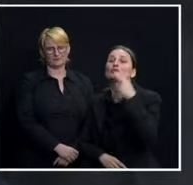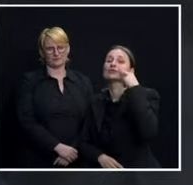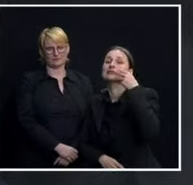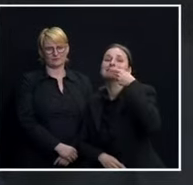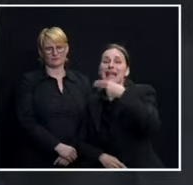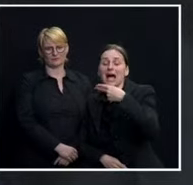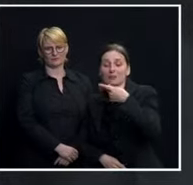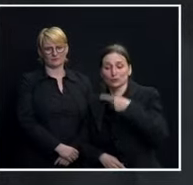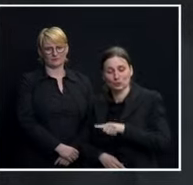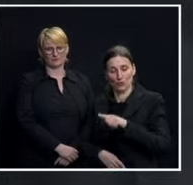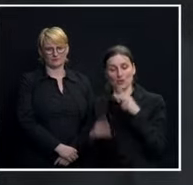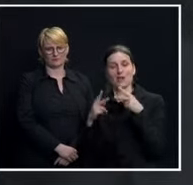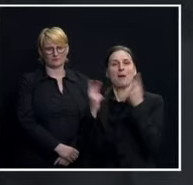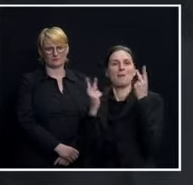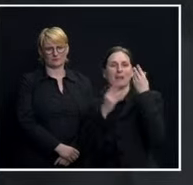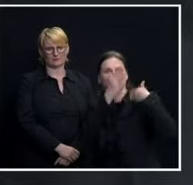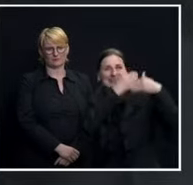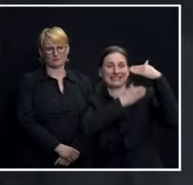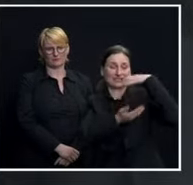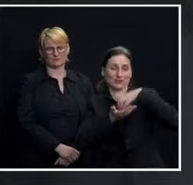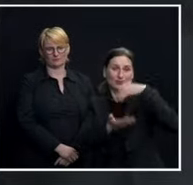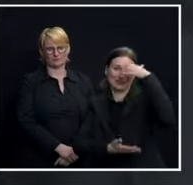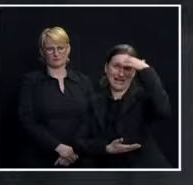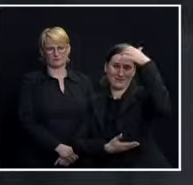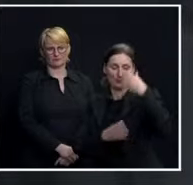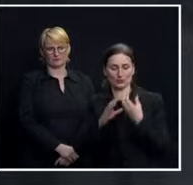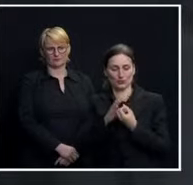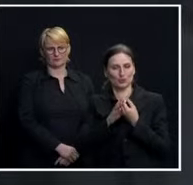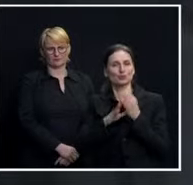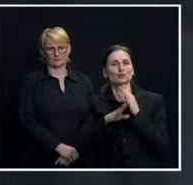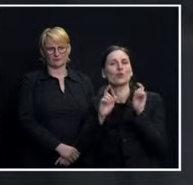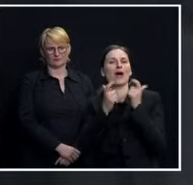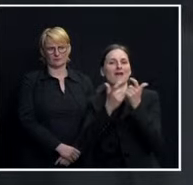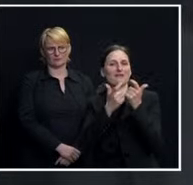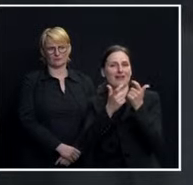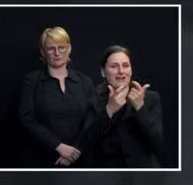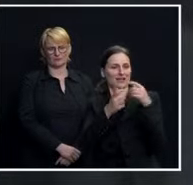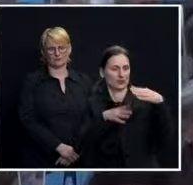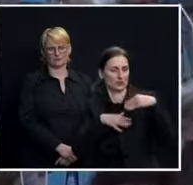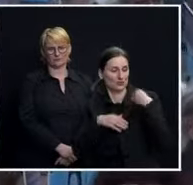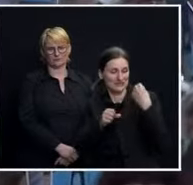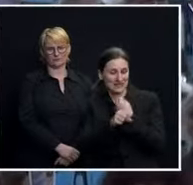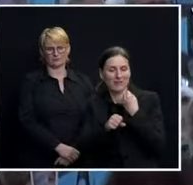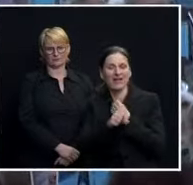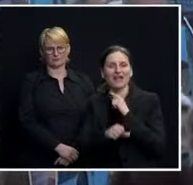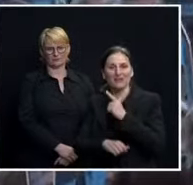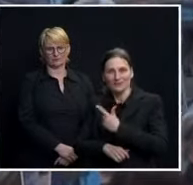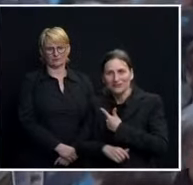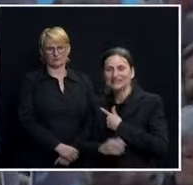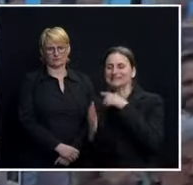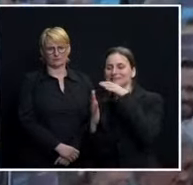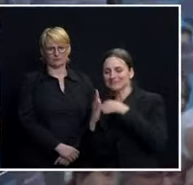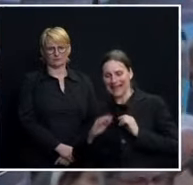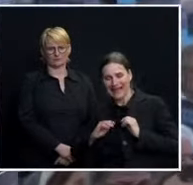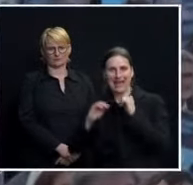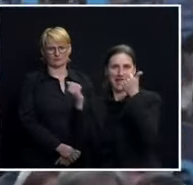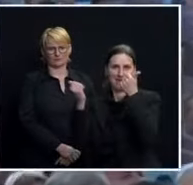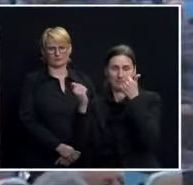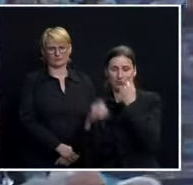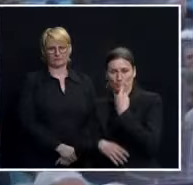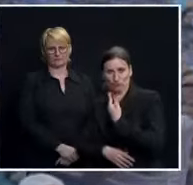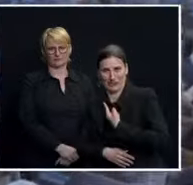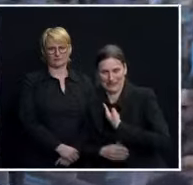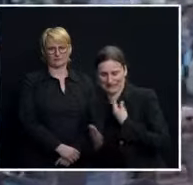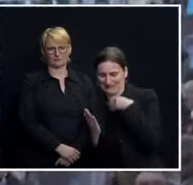Public History, durch die Abteilung der Stadt München im Kulturreferat, haben wir auch die Schicksale auf den Tafeln. Auf der Rückseite stehen die Schicksale